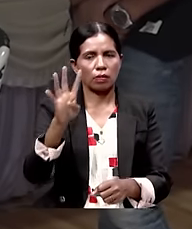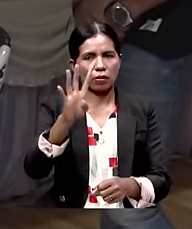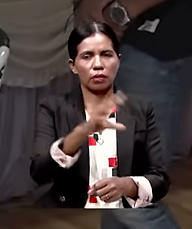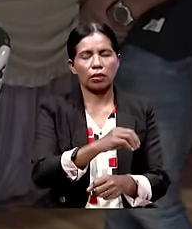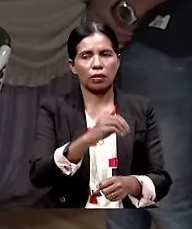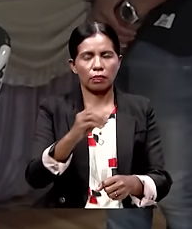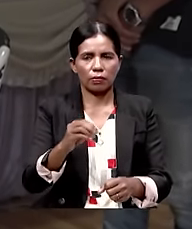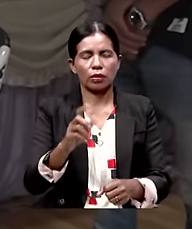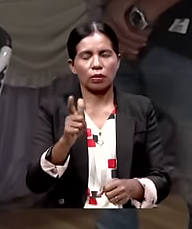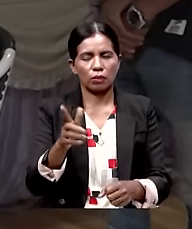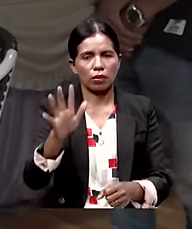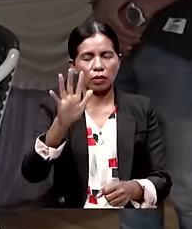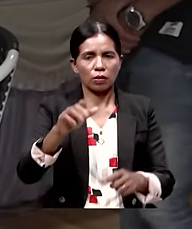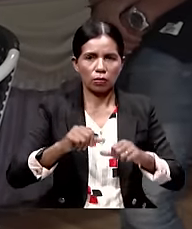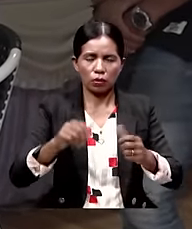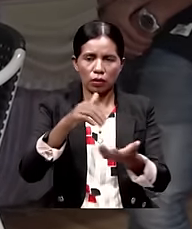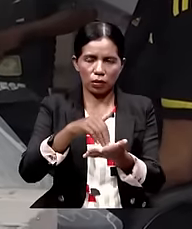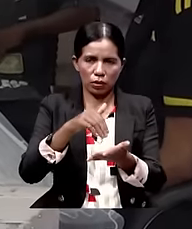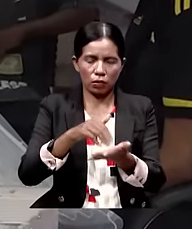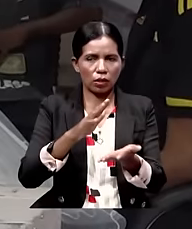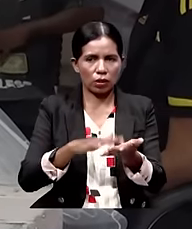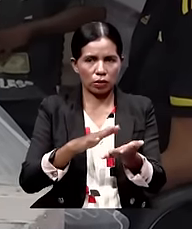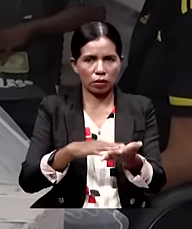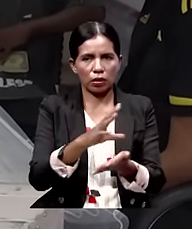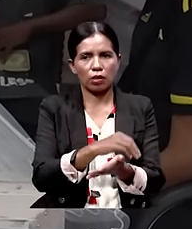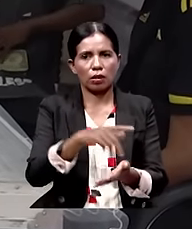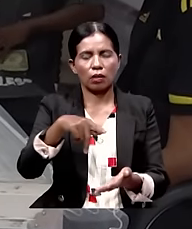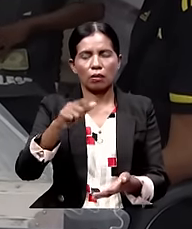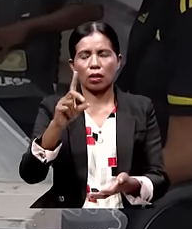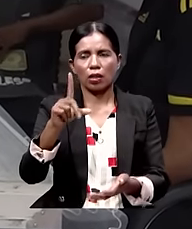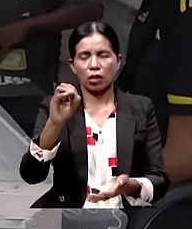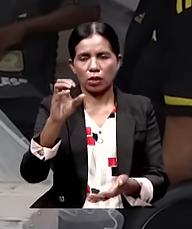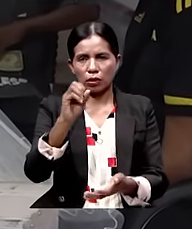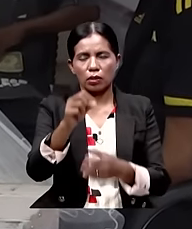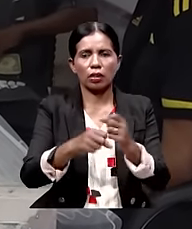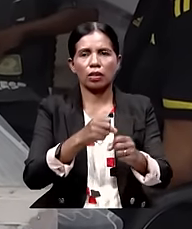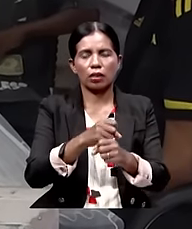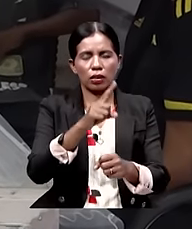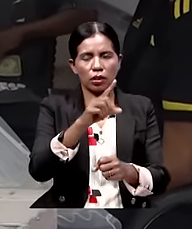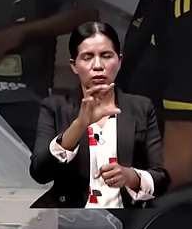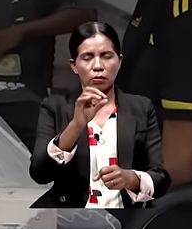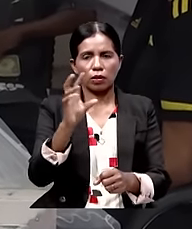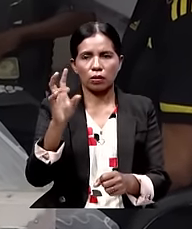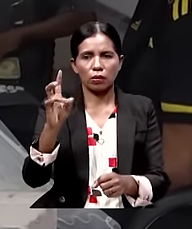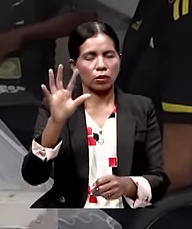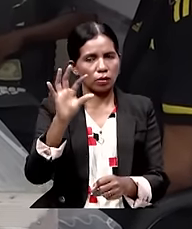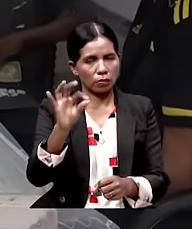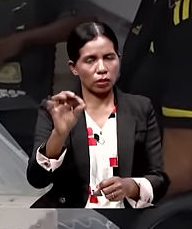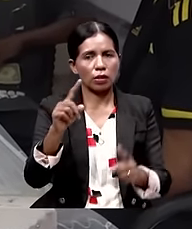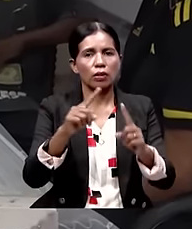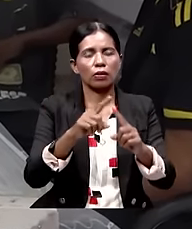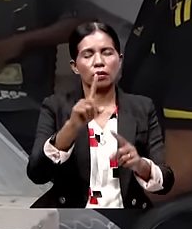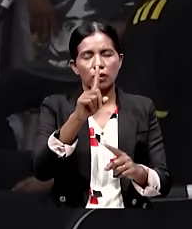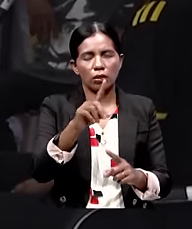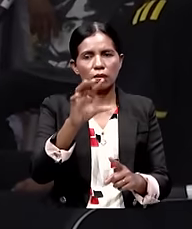hitun resin lima. Kontinuan ia studi sekolah presekundaria Paulus VI dili, ia tinang riwida tusia hitun ulu resin sia, to tinang riwida